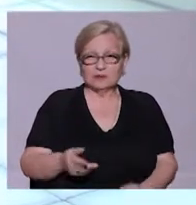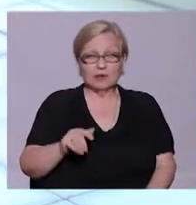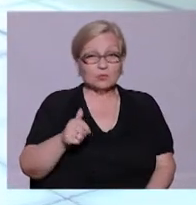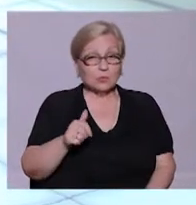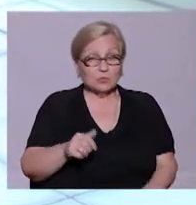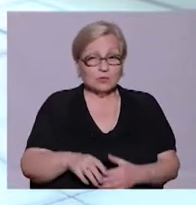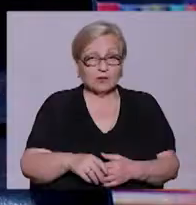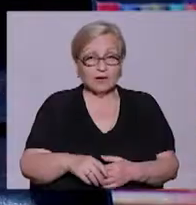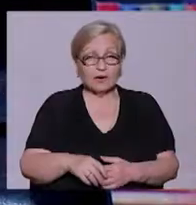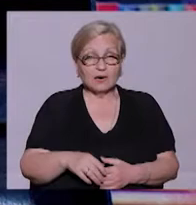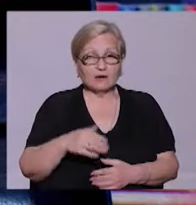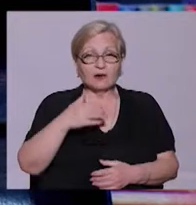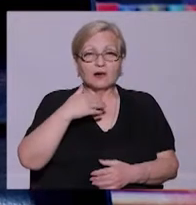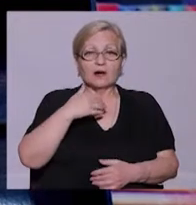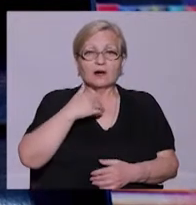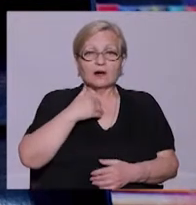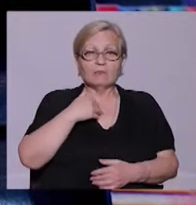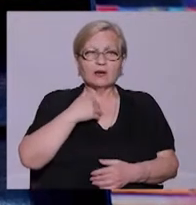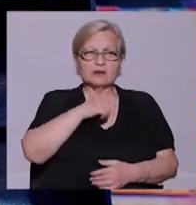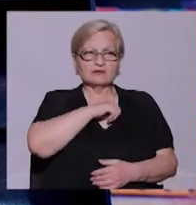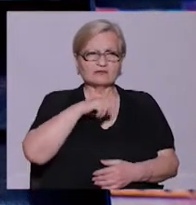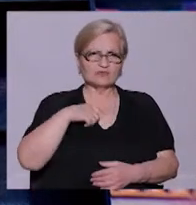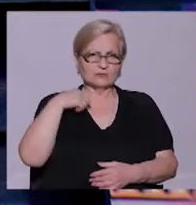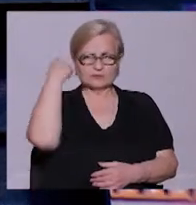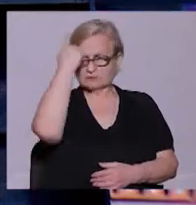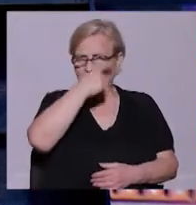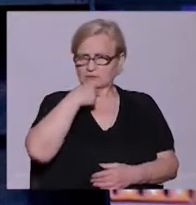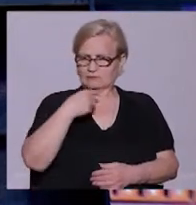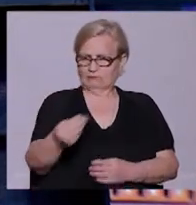როგორ? მე თვითონ ხომ არ მივუტან ჩემს თავს წერილს?